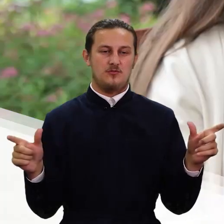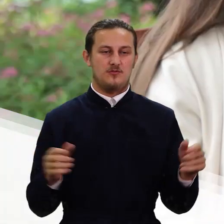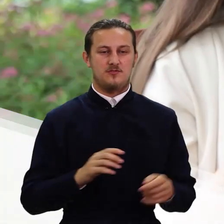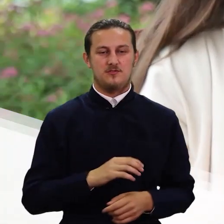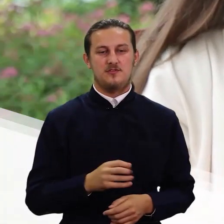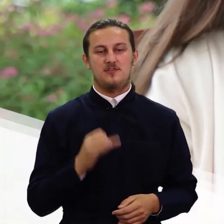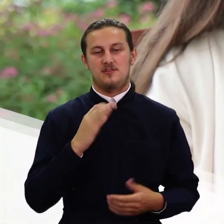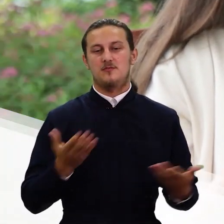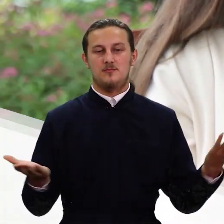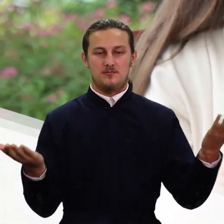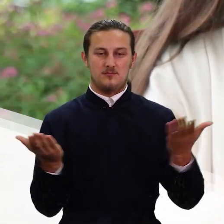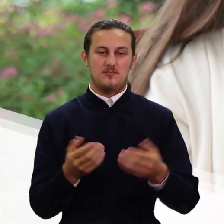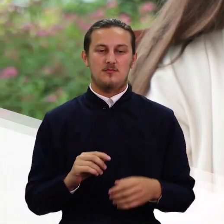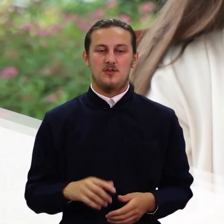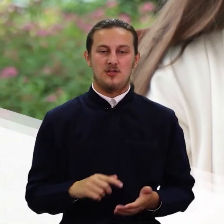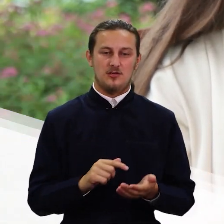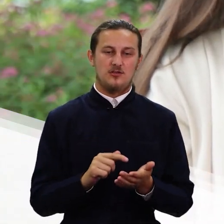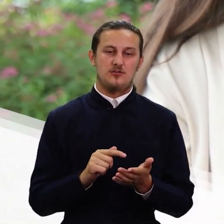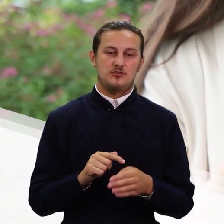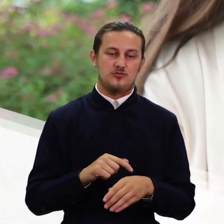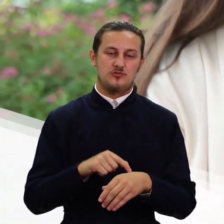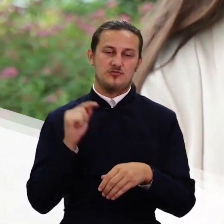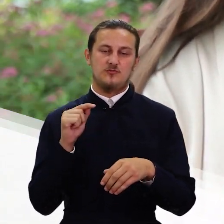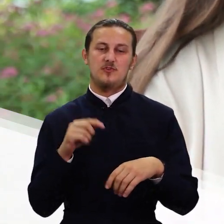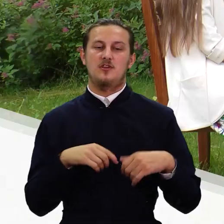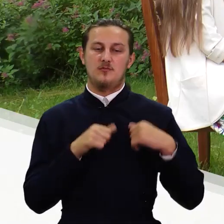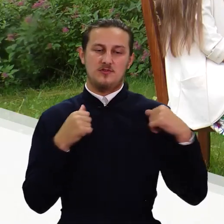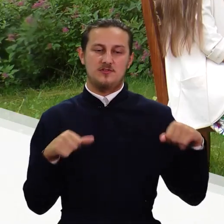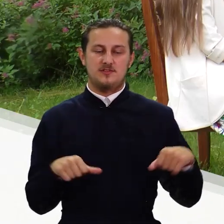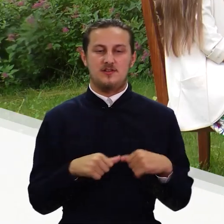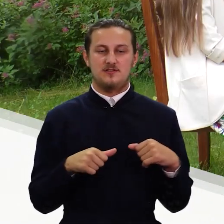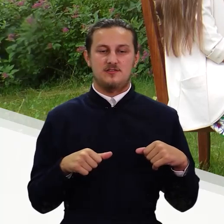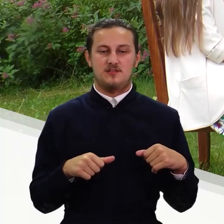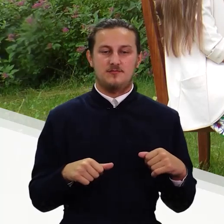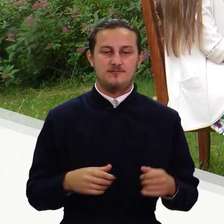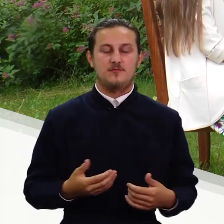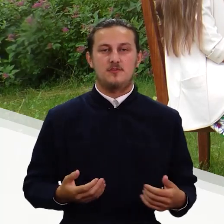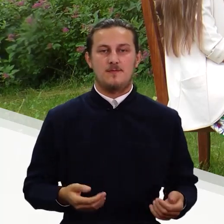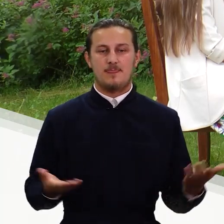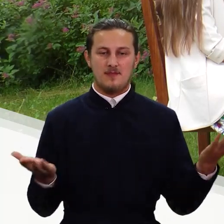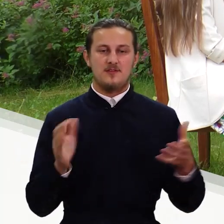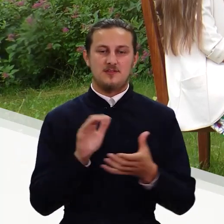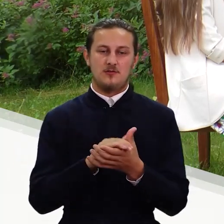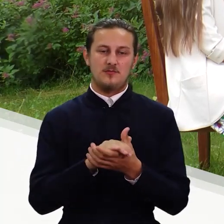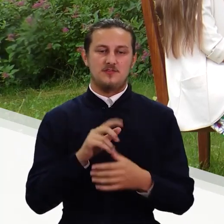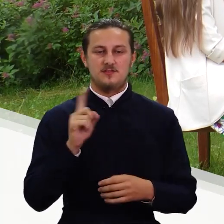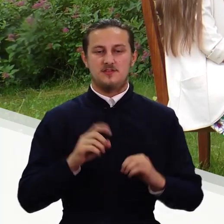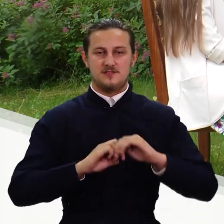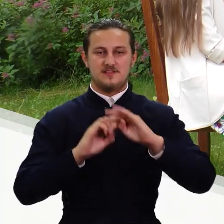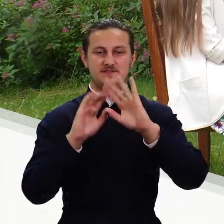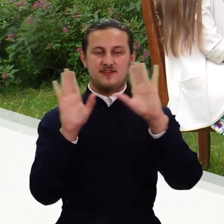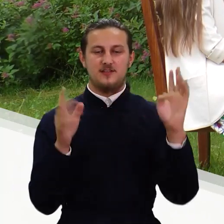Тобто, святі, чому не ми їх віднаходимо, а вони нас? Ми знайомимося з святими дуже дивними